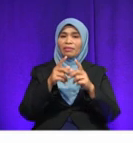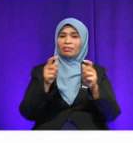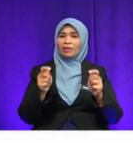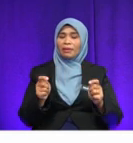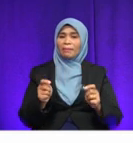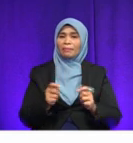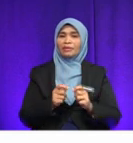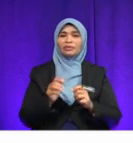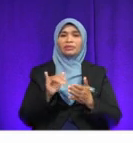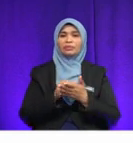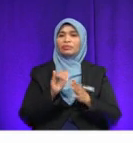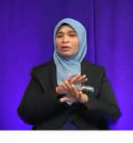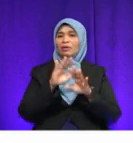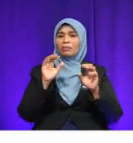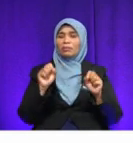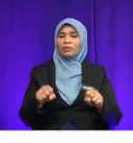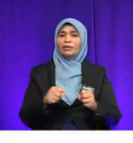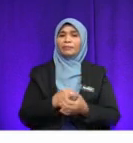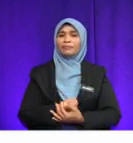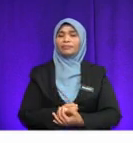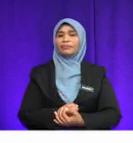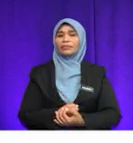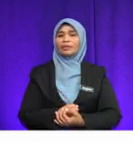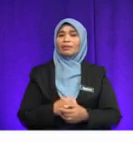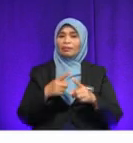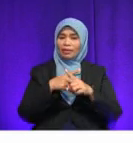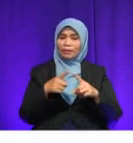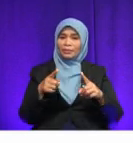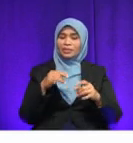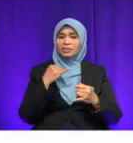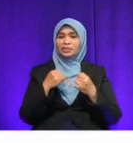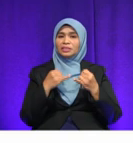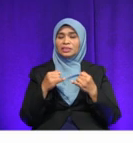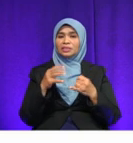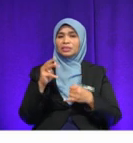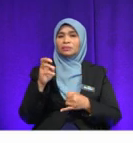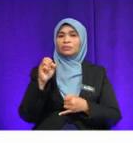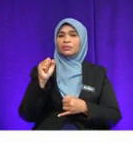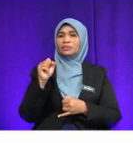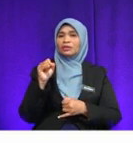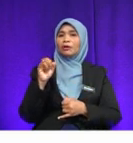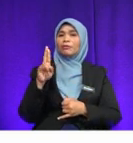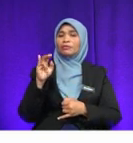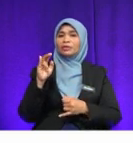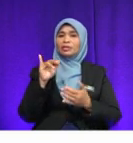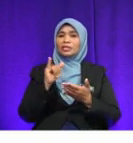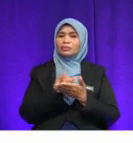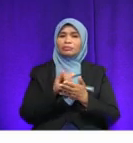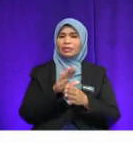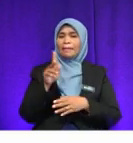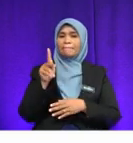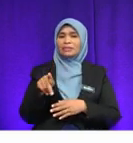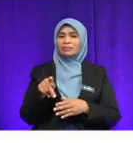boleh itu dia punya cara dia tetapi jika musafir itu tidak pasti Ustaz Saya tidak pergi eee